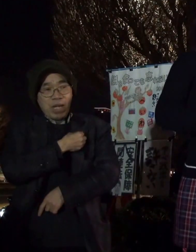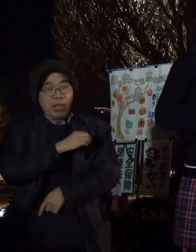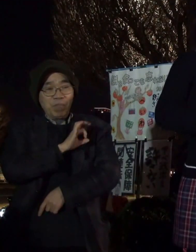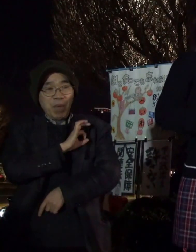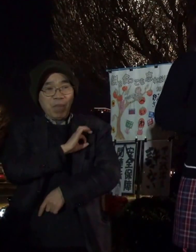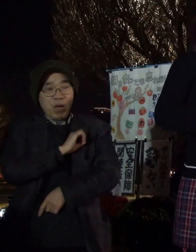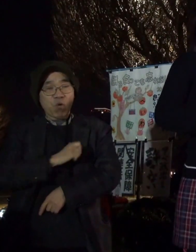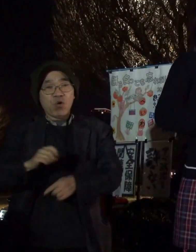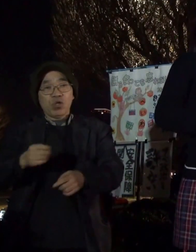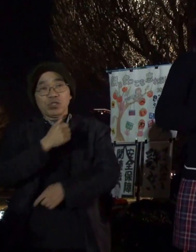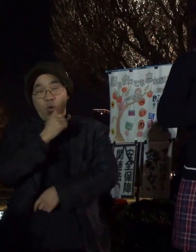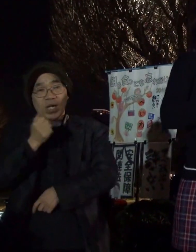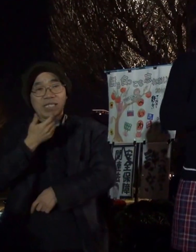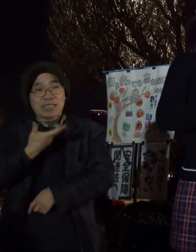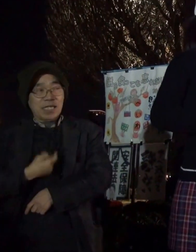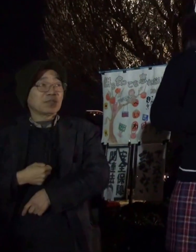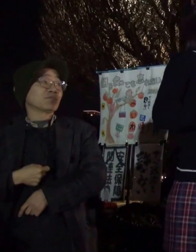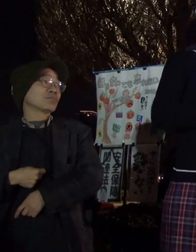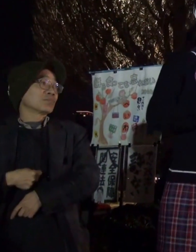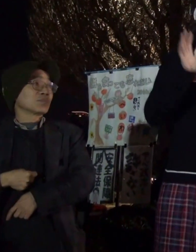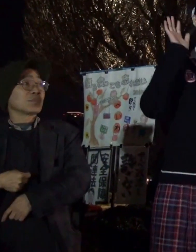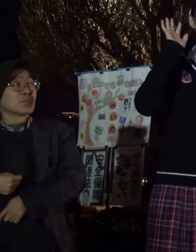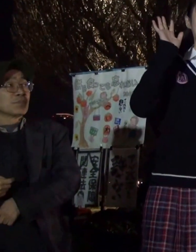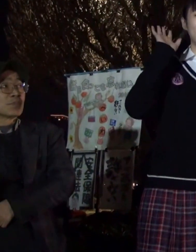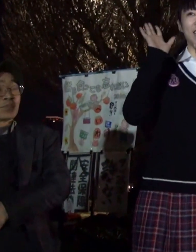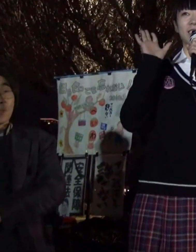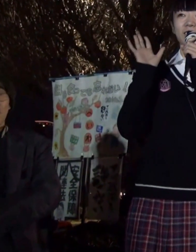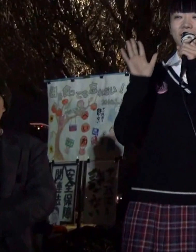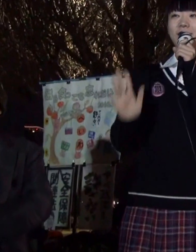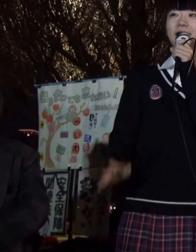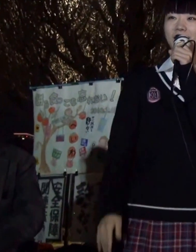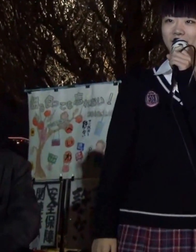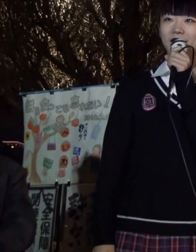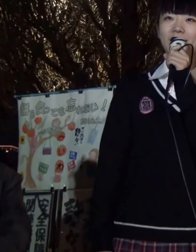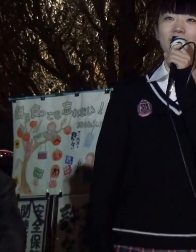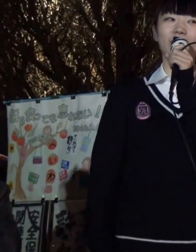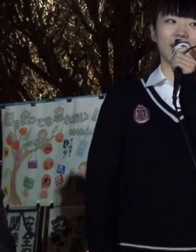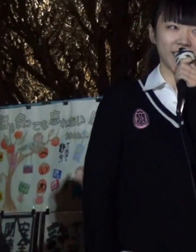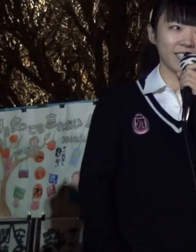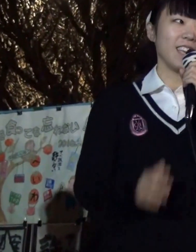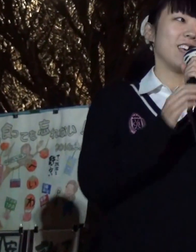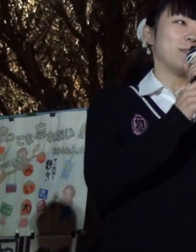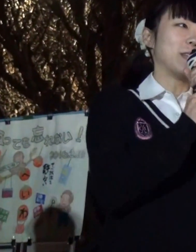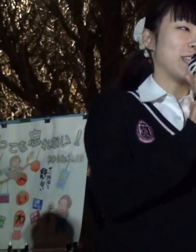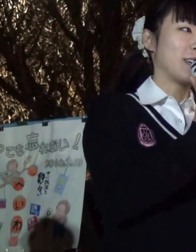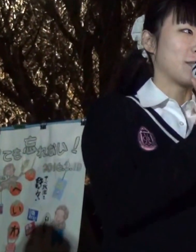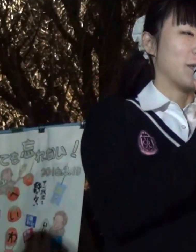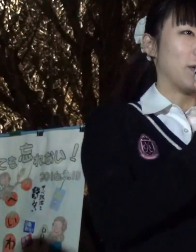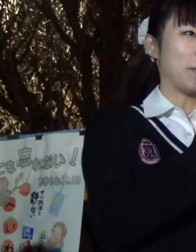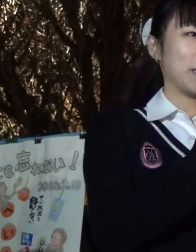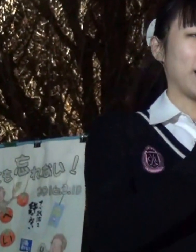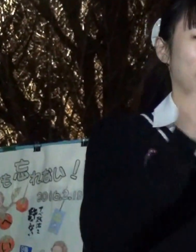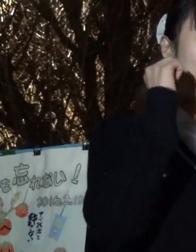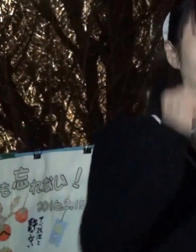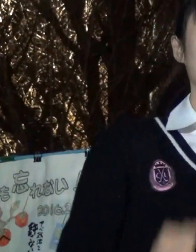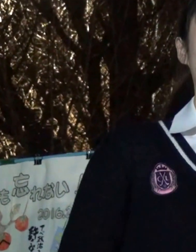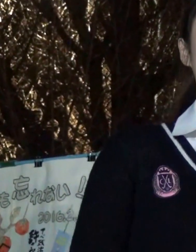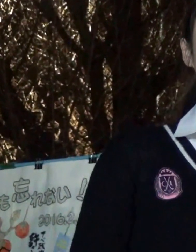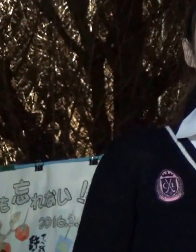ていただきたいと思います。 はい、私は19歳の斉藤イリアです。皆さんもう安倍政権打